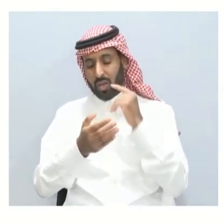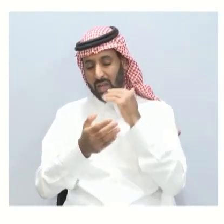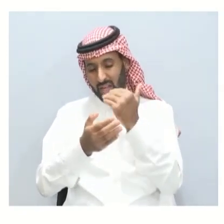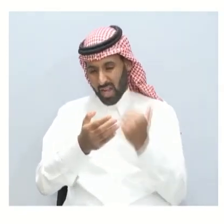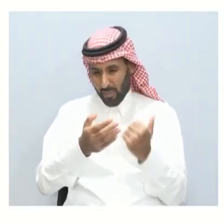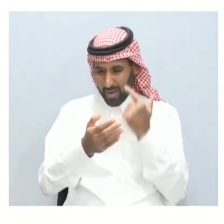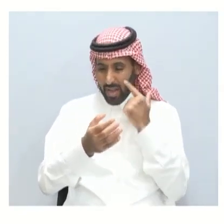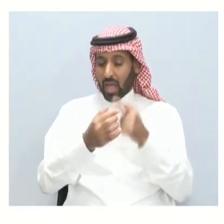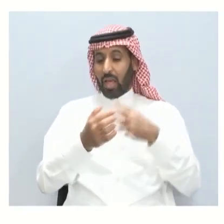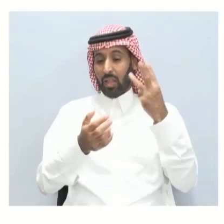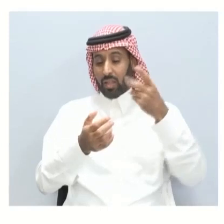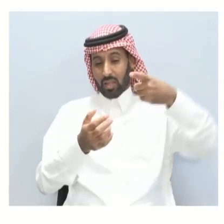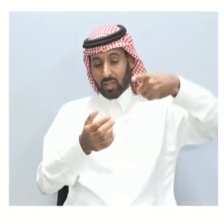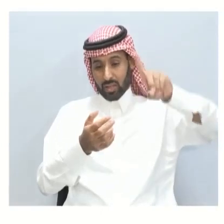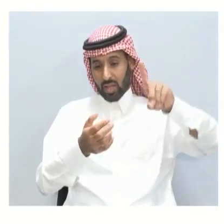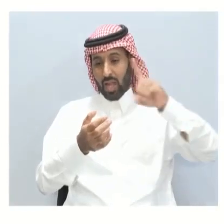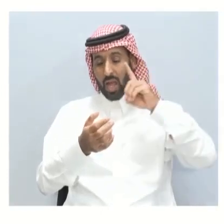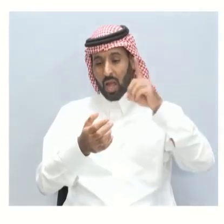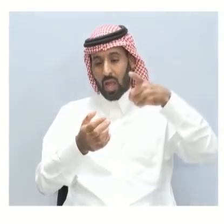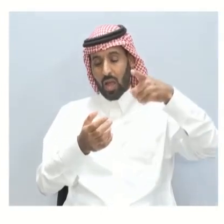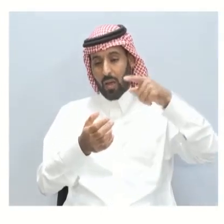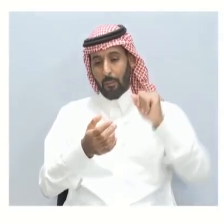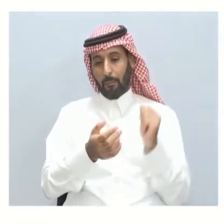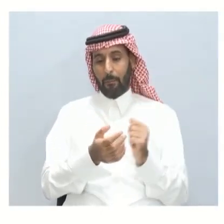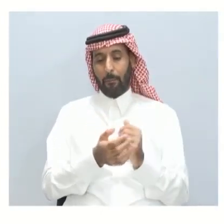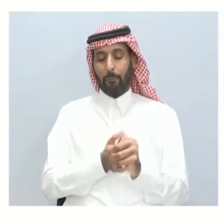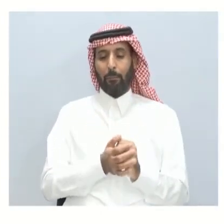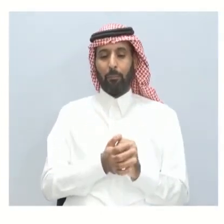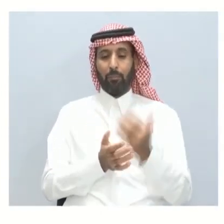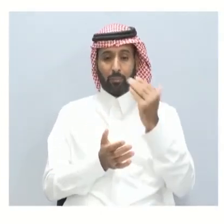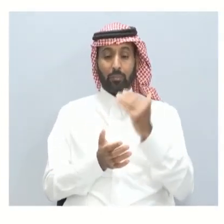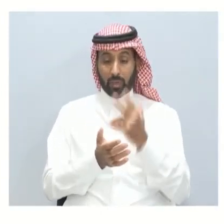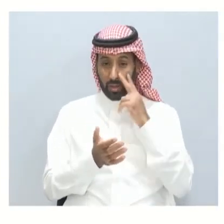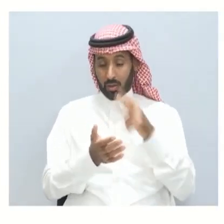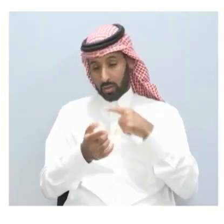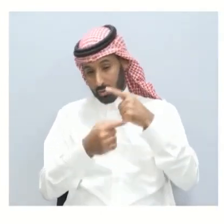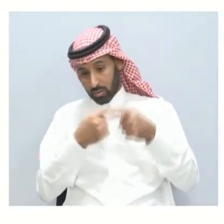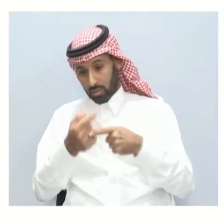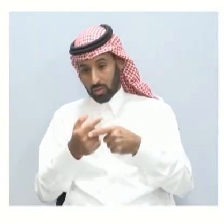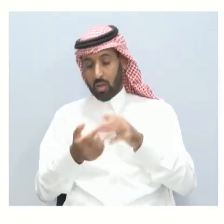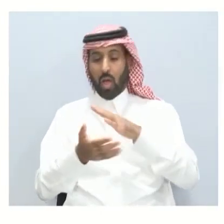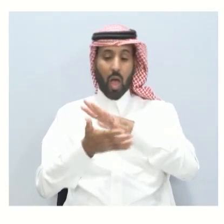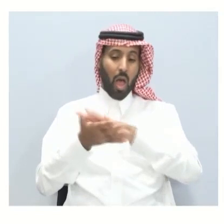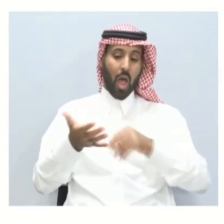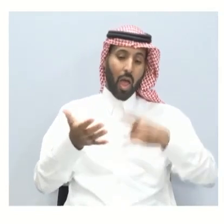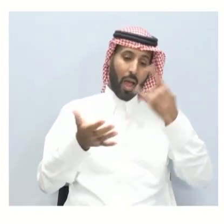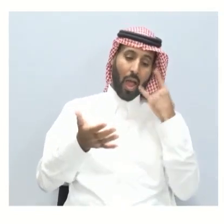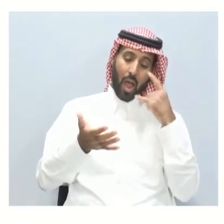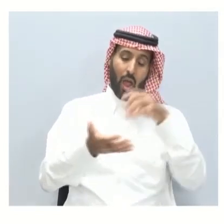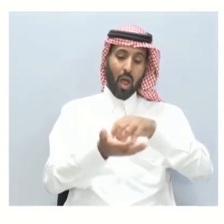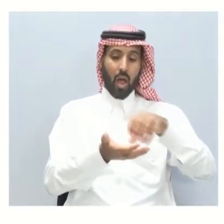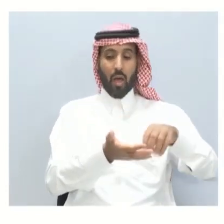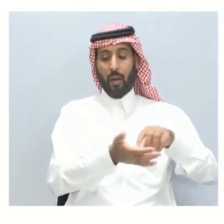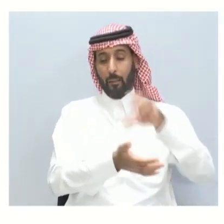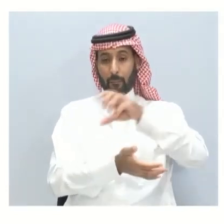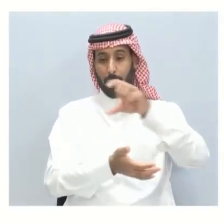قبل المستوى ثري دي حسب مبدا افضل تمتد كذلك على مدى عشره مجموعات في